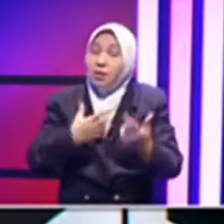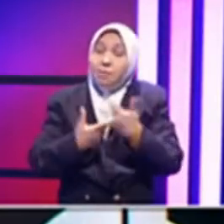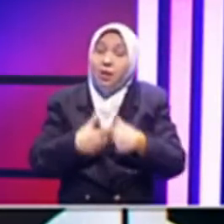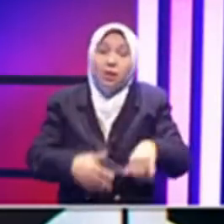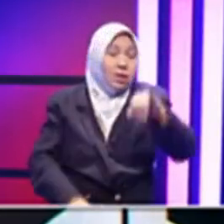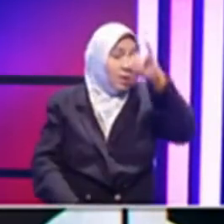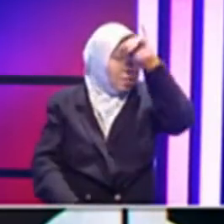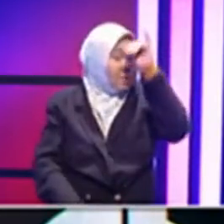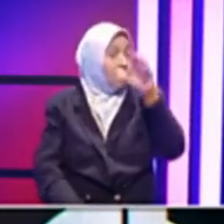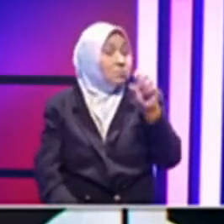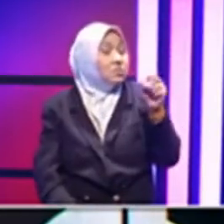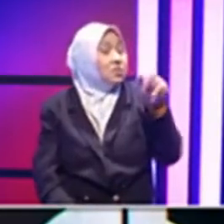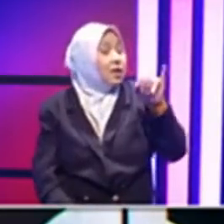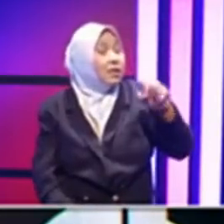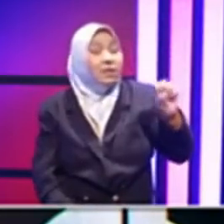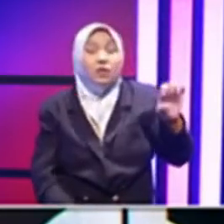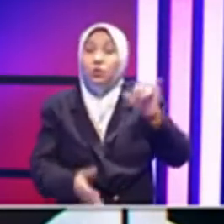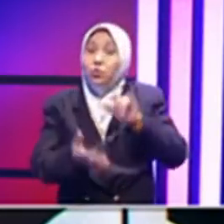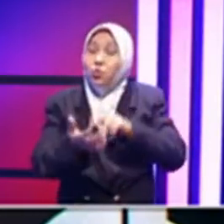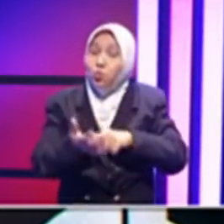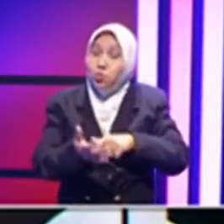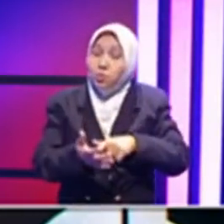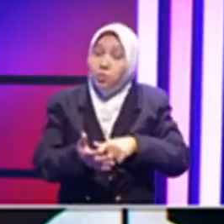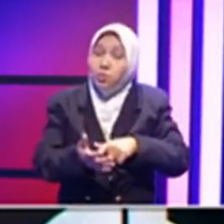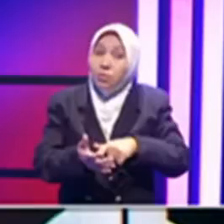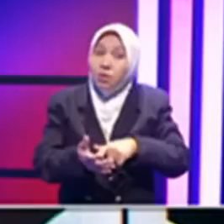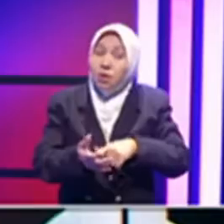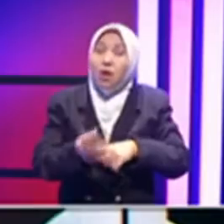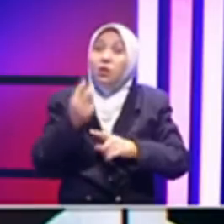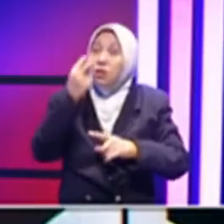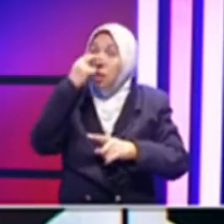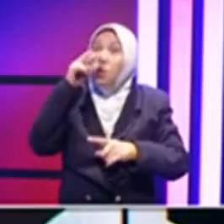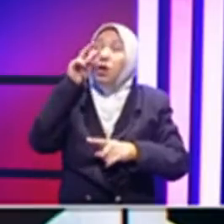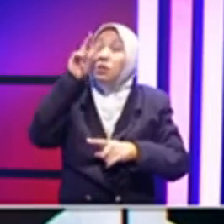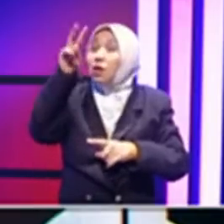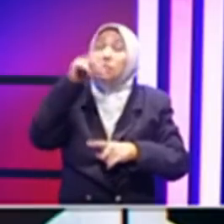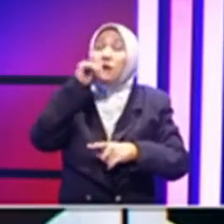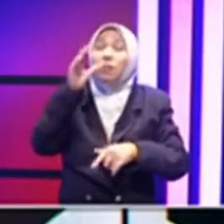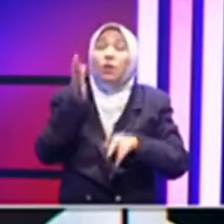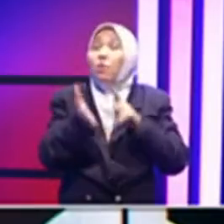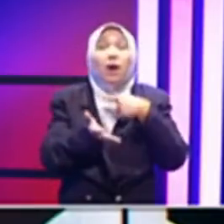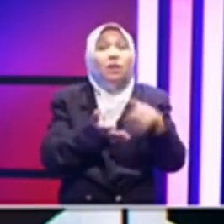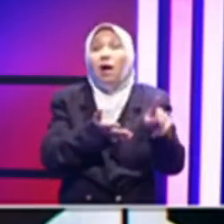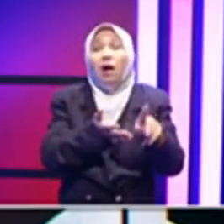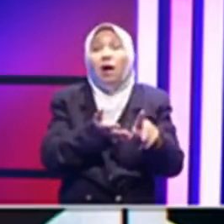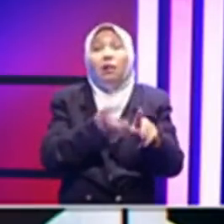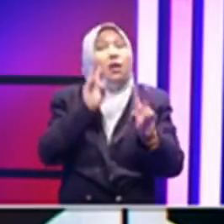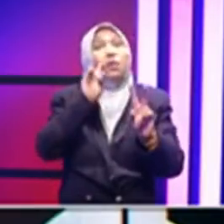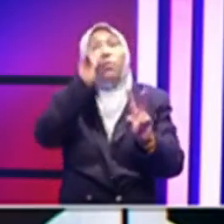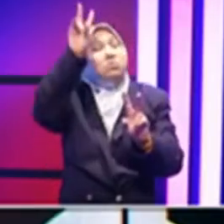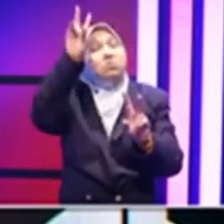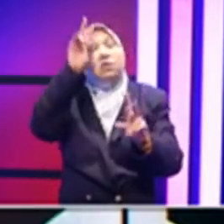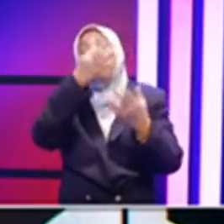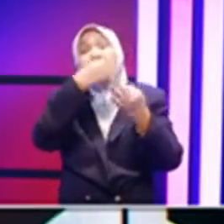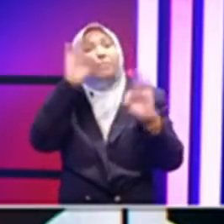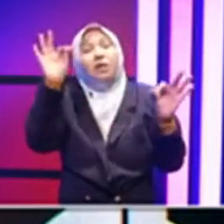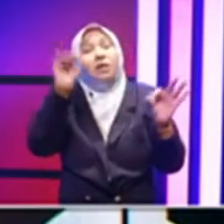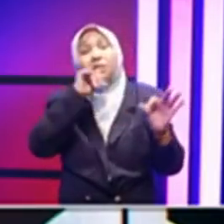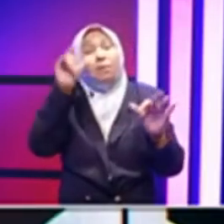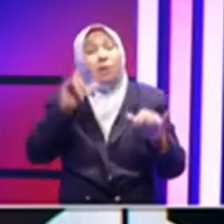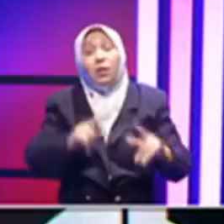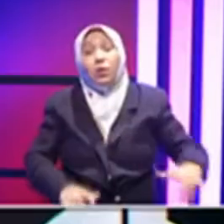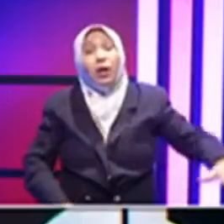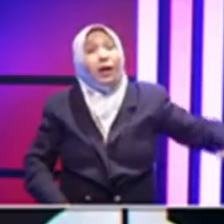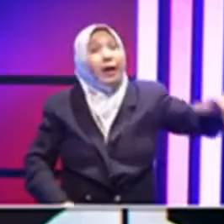Imam Sa'idi, iaitu suruh tengok atas tu tak payah pakai belanja, Ustaz. Tengok je ke atas, tak payah nak kena naik kapal ke,